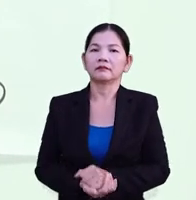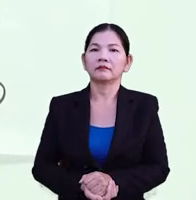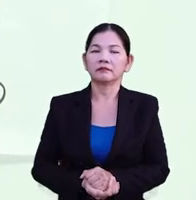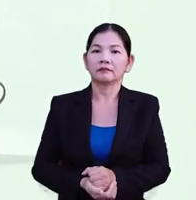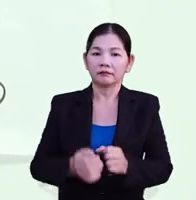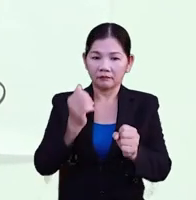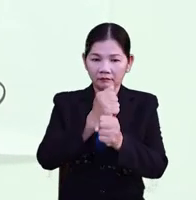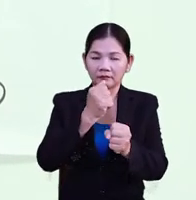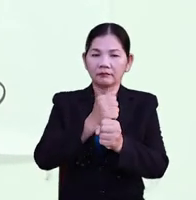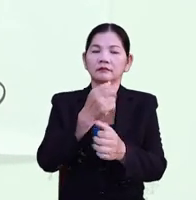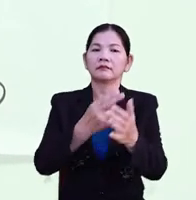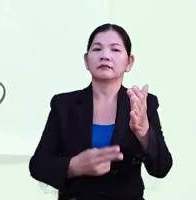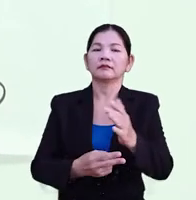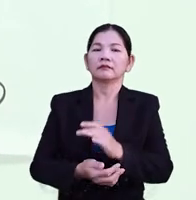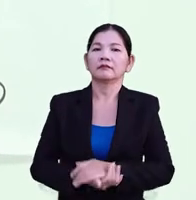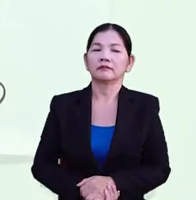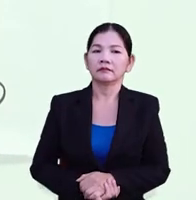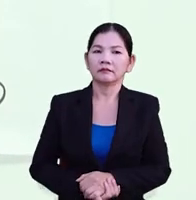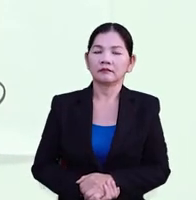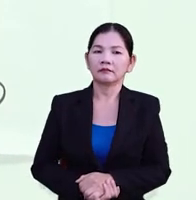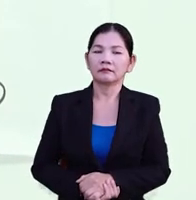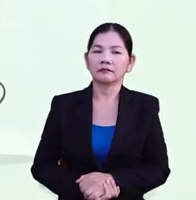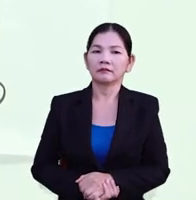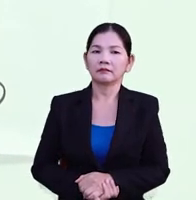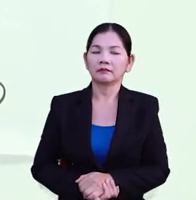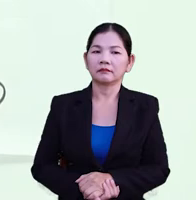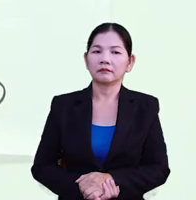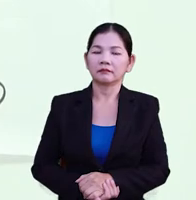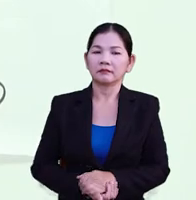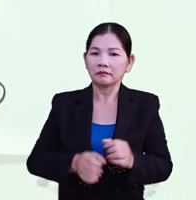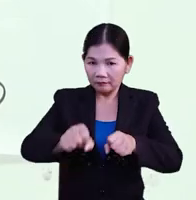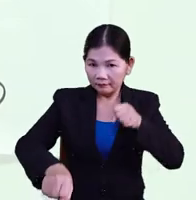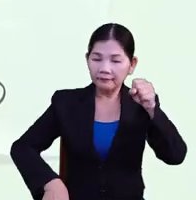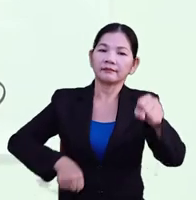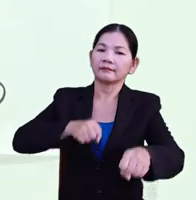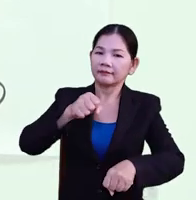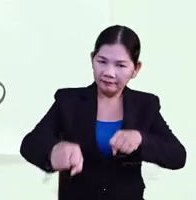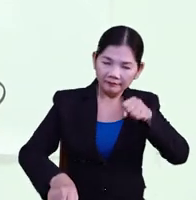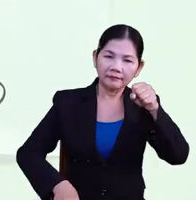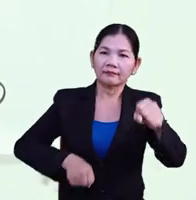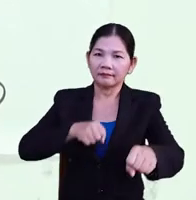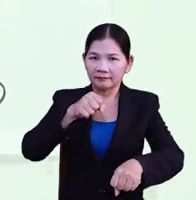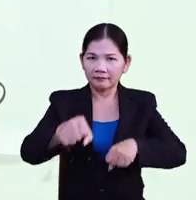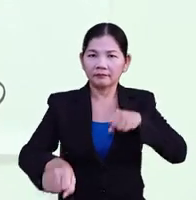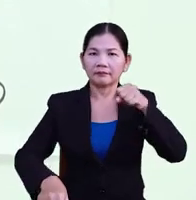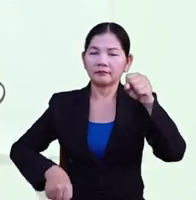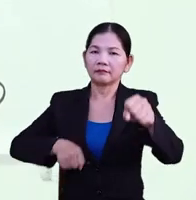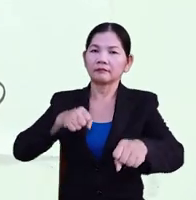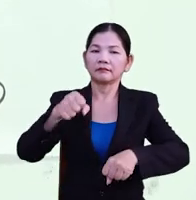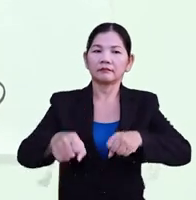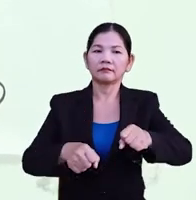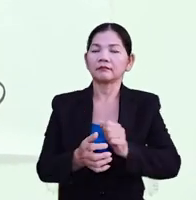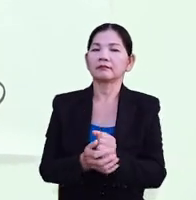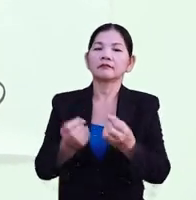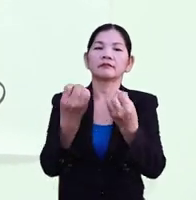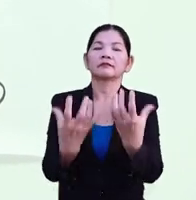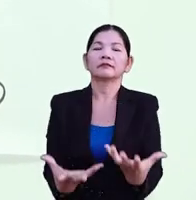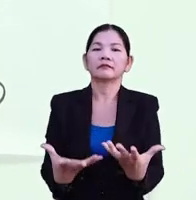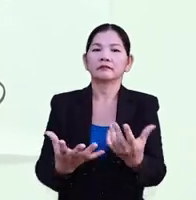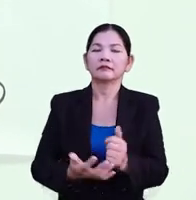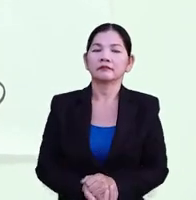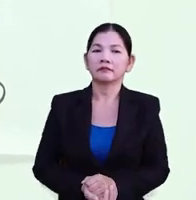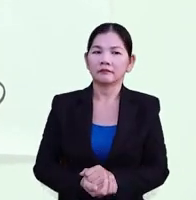កំពុងតែអីនេះចាជីកកង់ណាកូនណាចាកំពុងតែជីកកង់ហើយប្រមាណអ្នកដែរកូន